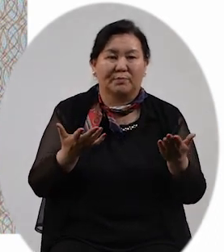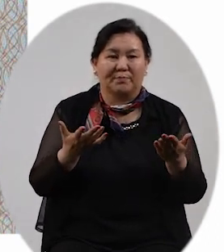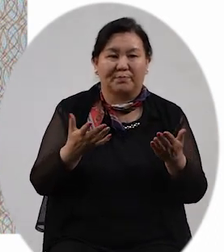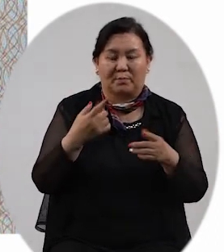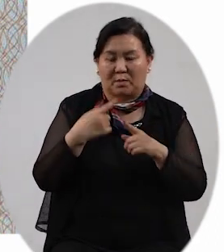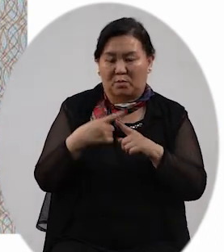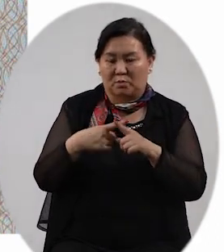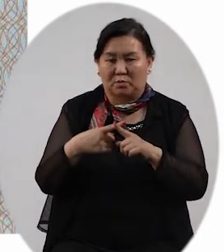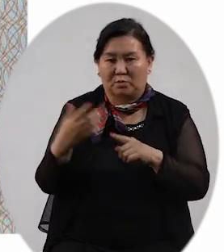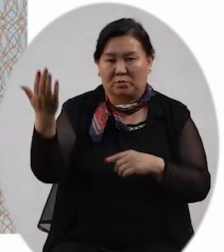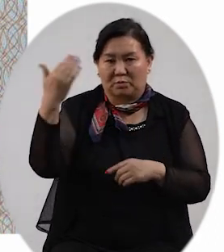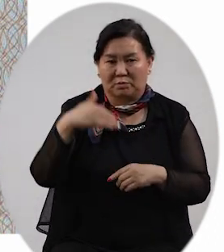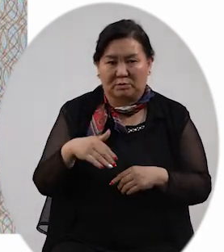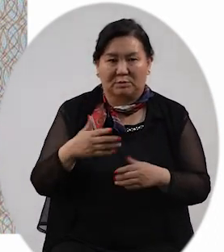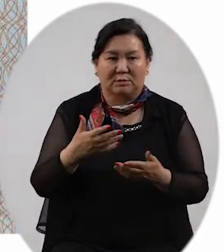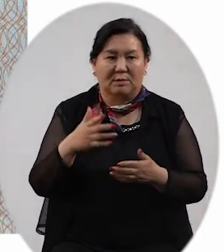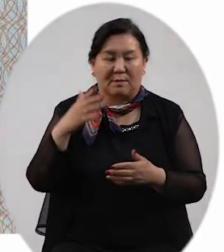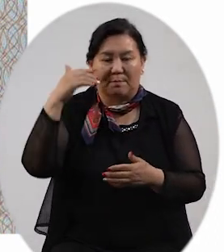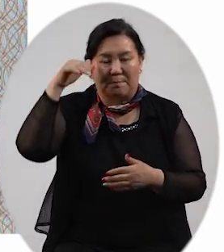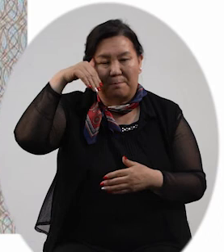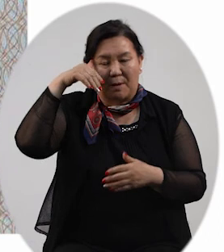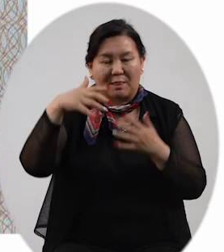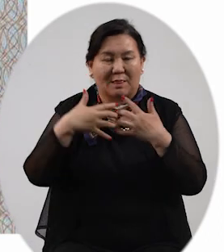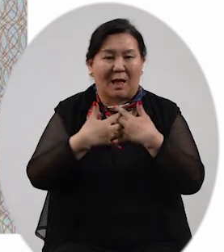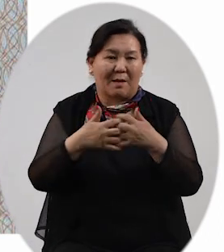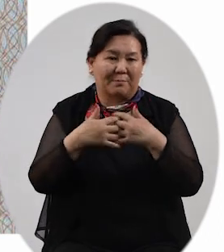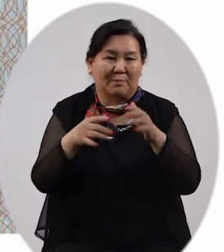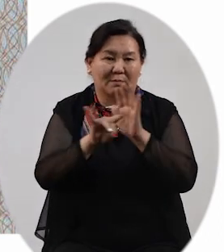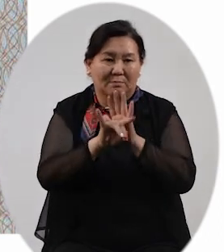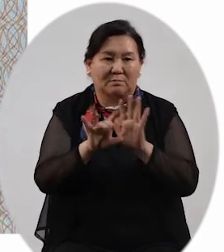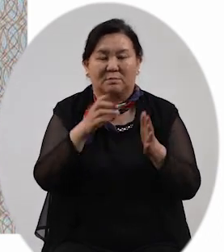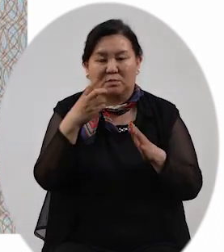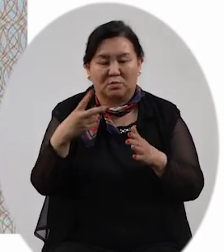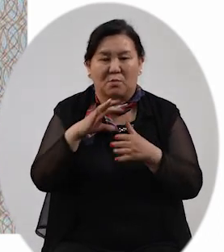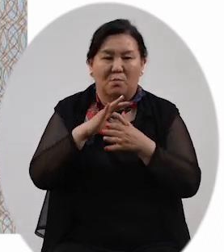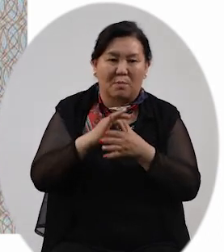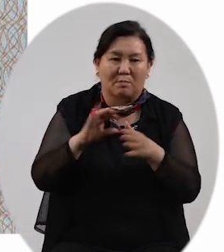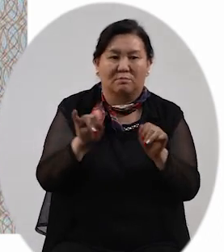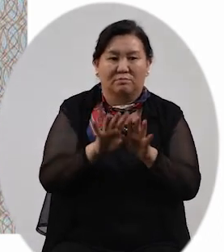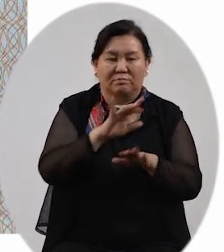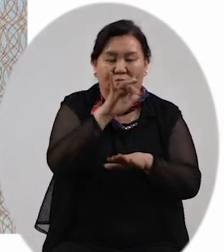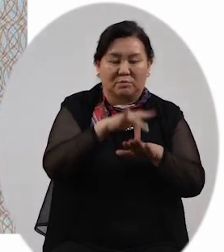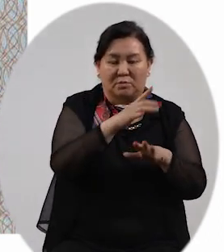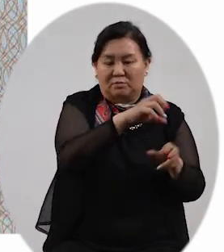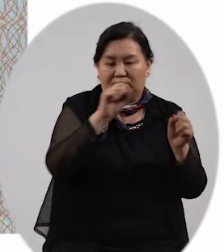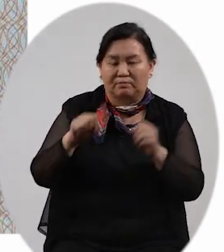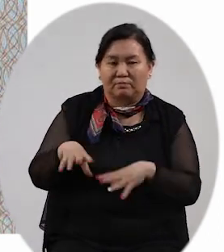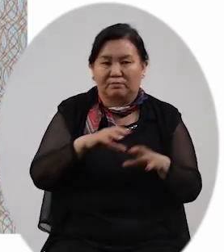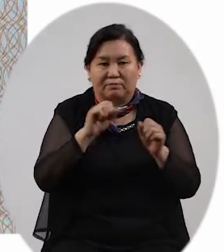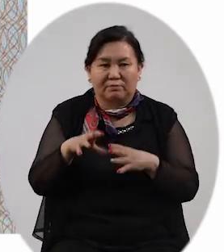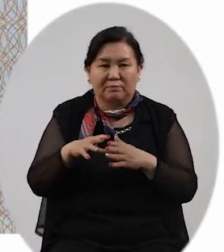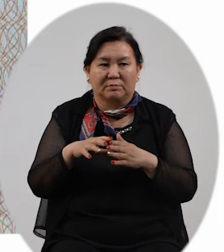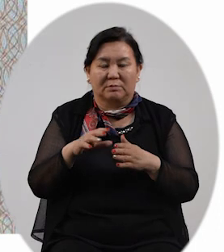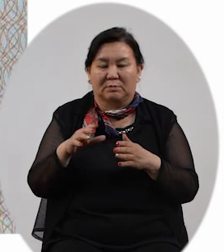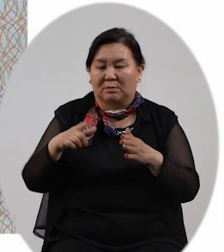орон нутгаас мал амтан тэдгээрийн гаралтай түүх хийд материалыг төвийн бүс рүү оруулж ирж байгаа тохиолдолд